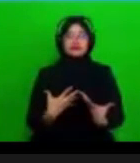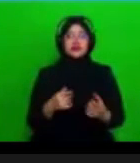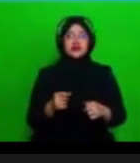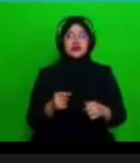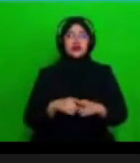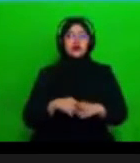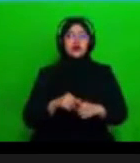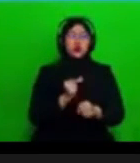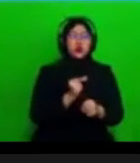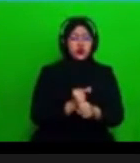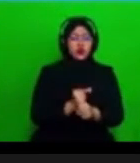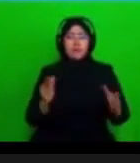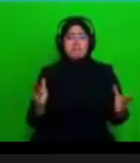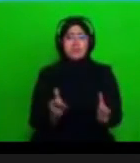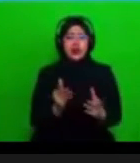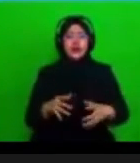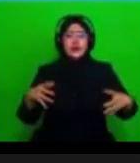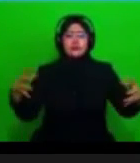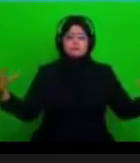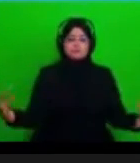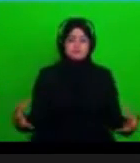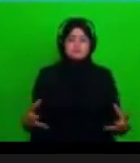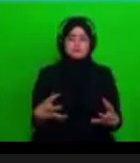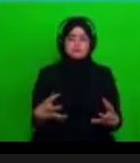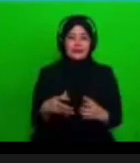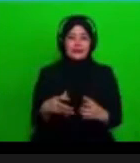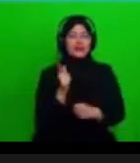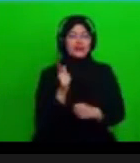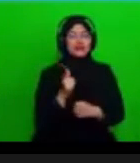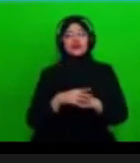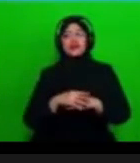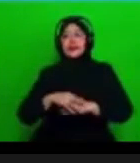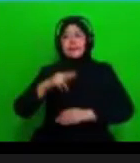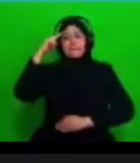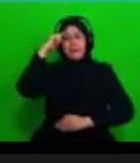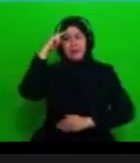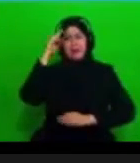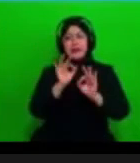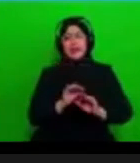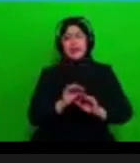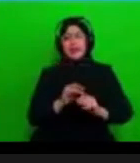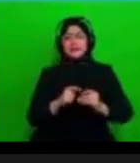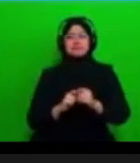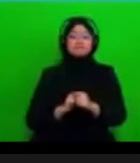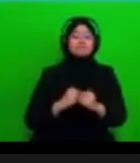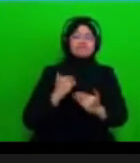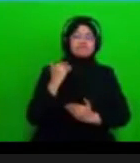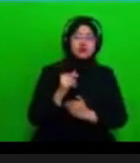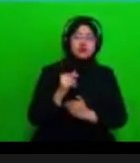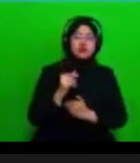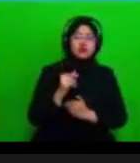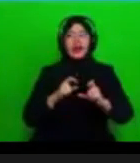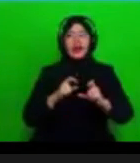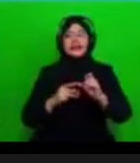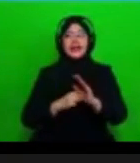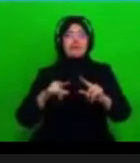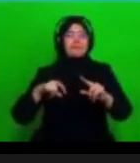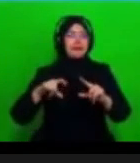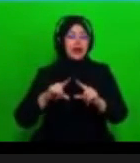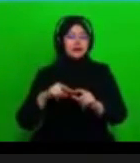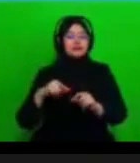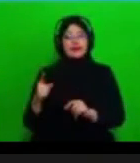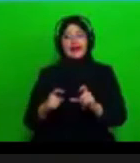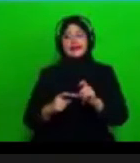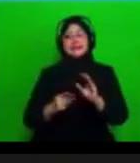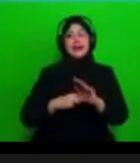pool guru-guru penggerak yang kelak menjadi pemimpin-pemimpin pendidikan di masa depan, termasuk juga di SMK dan SMA.